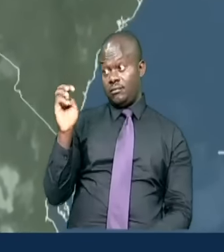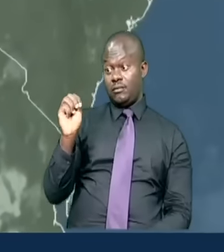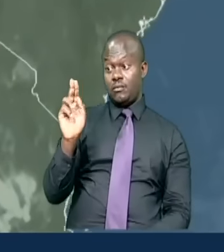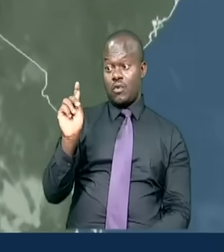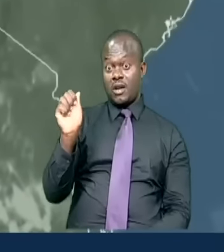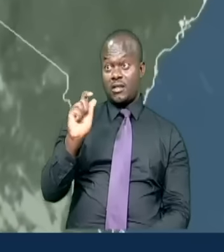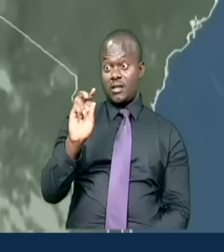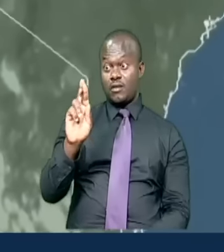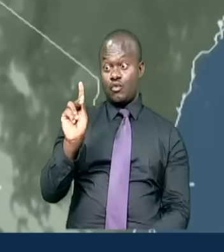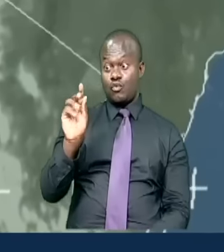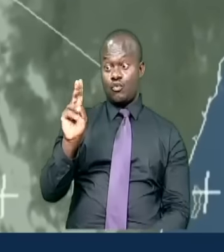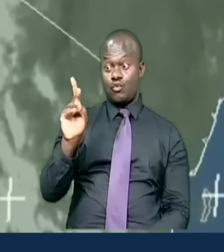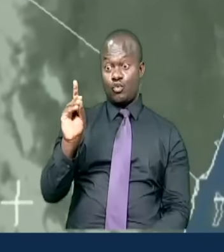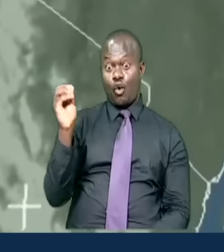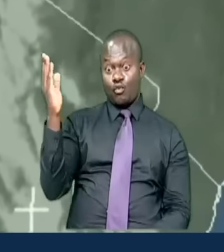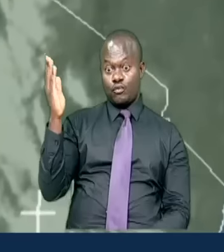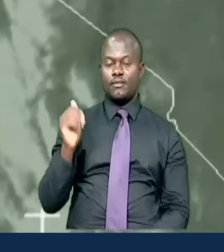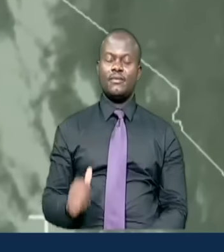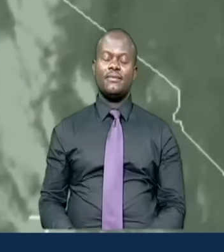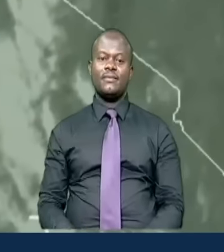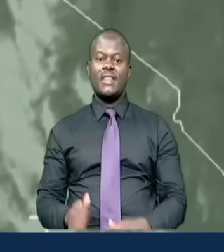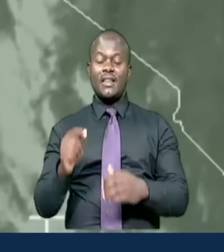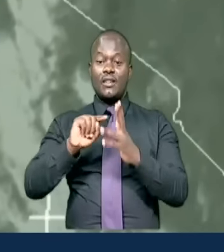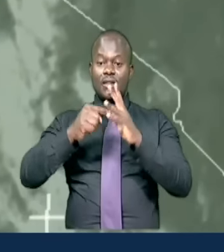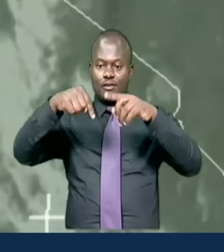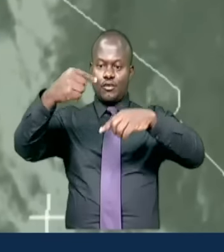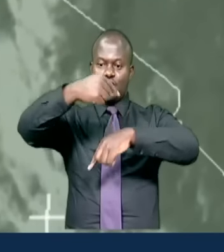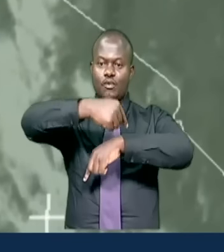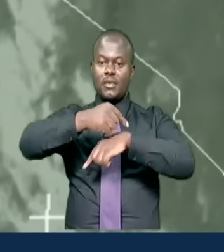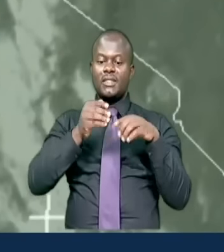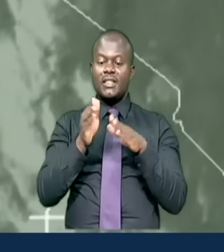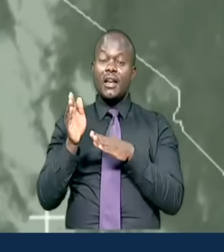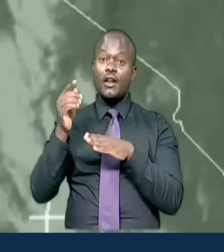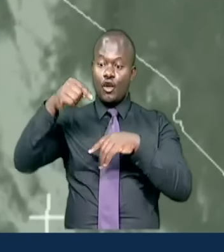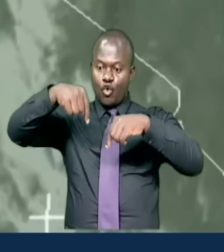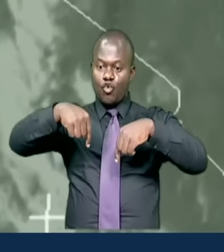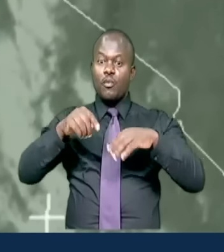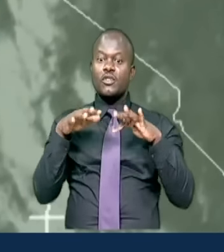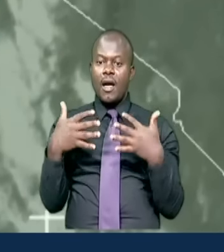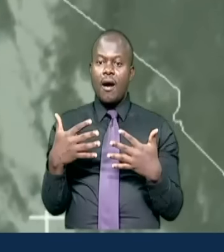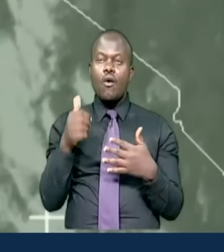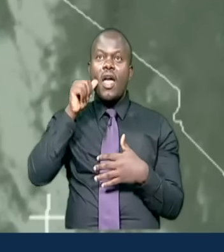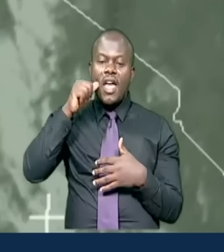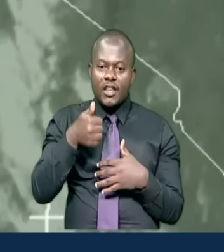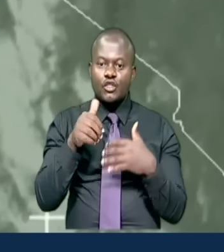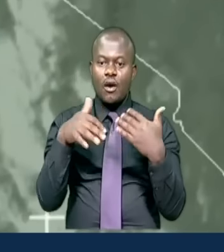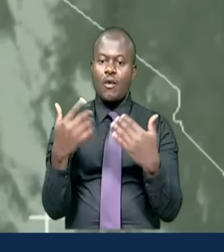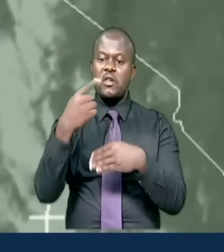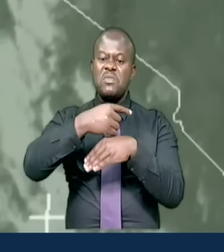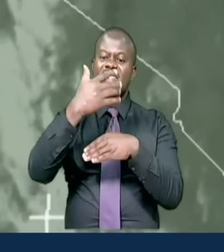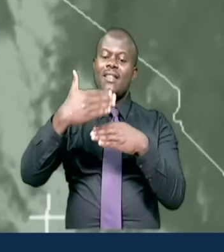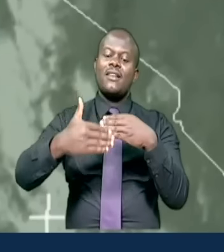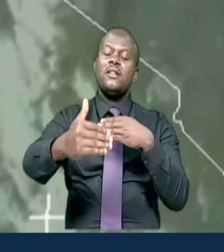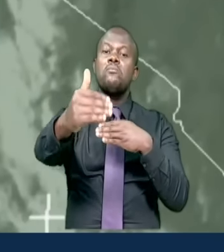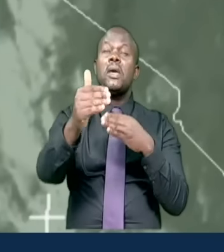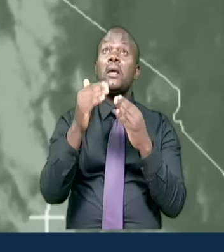Clarisse tugutangira turebera hamwe byaranze ikirere cy'uyu munsi turebe iteganyagire cy'umunsi w'ejo ndetse turebe no mu minsi itanu iri imbere uko ikirere